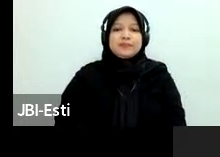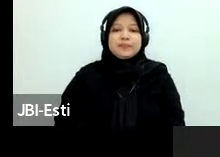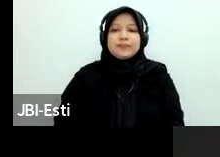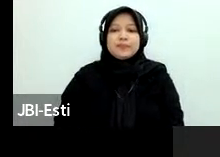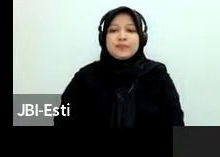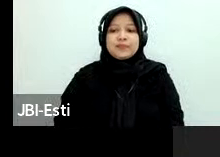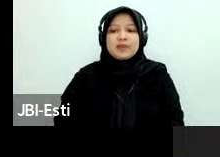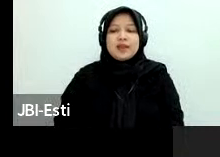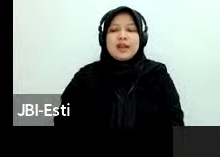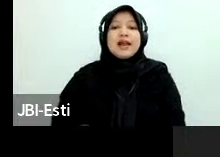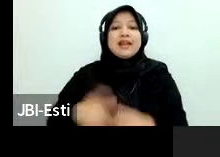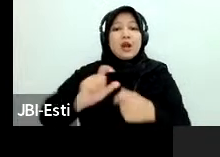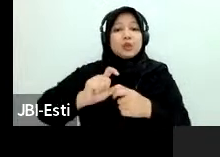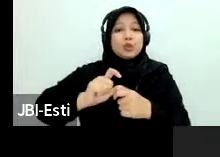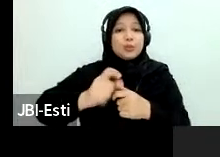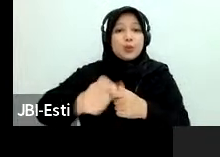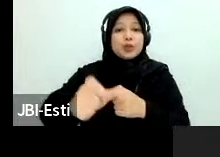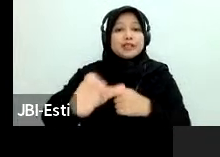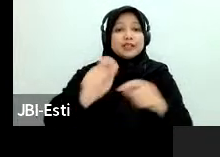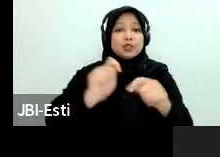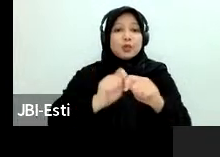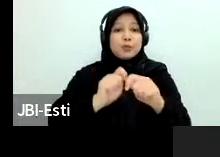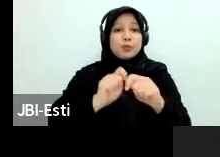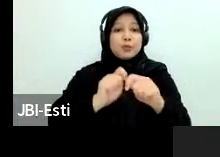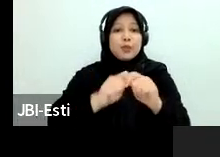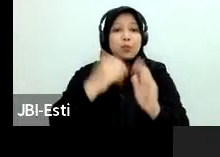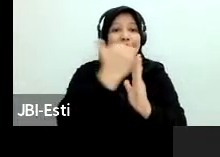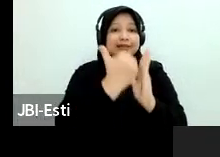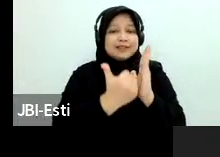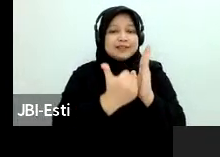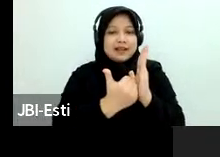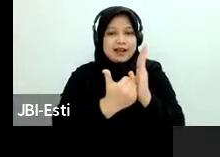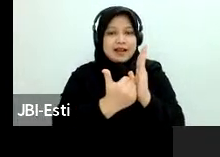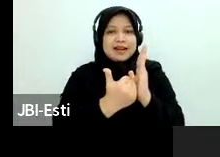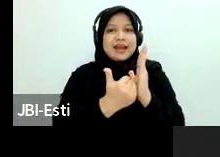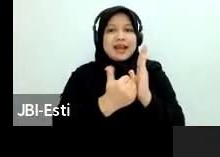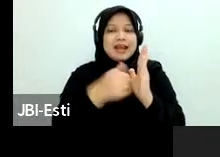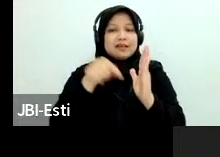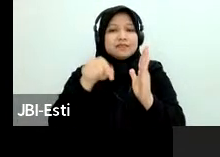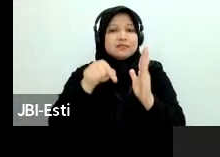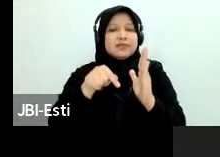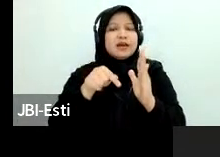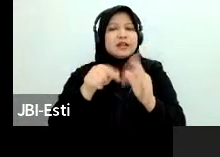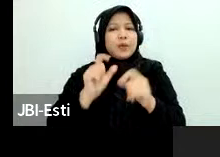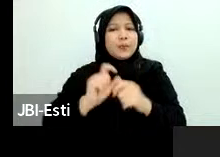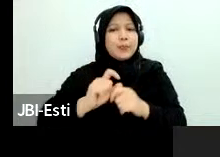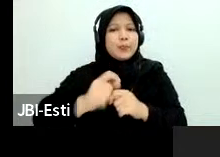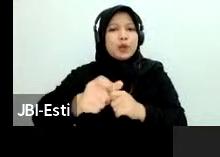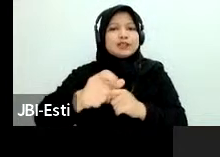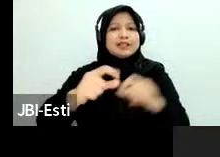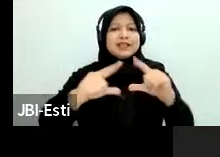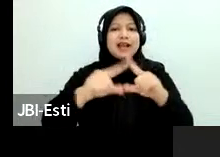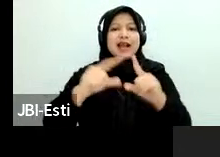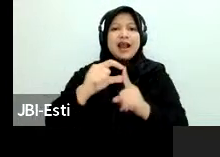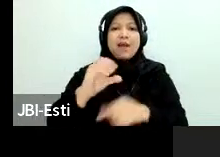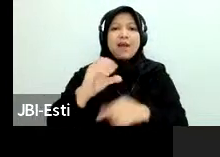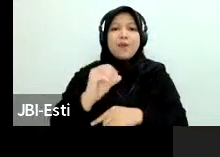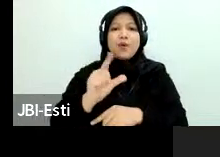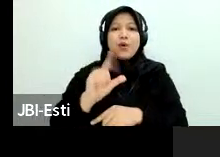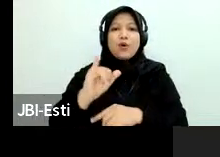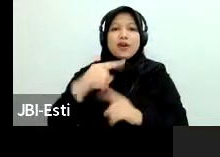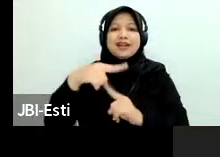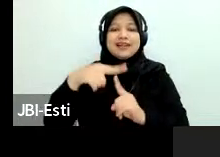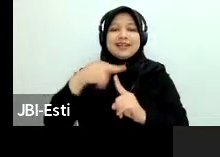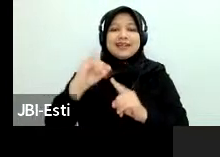proses pengambilan kebijakan merupakan proses yang apolitis dan muatan dari polusi merupakan